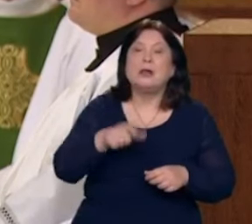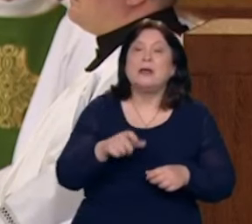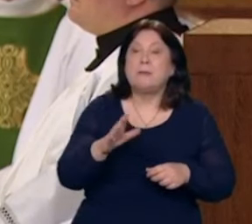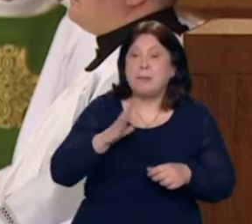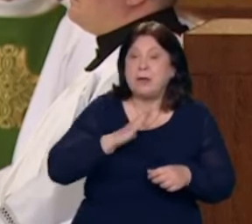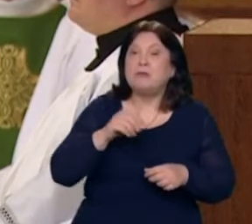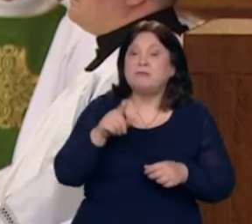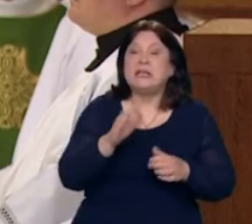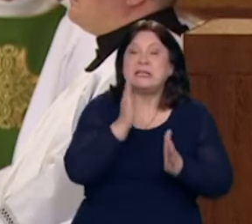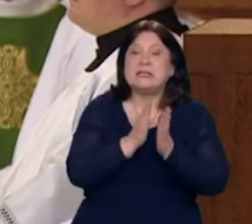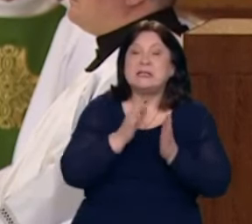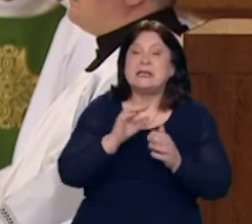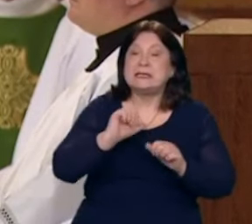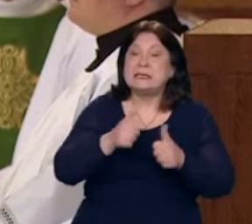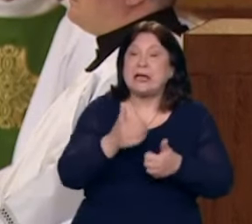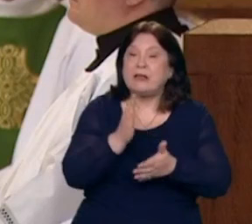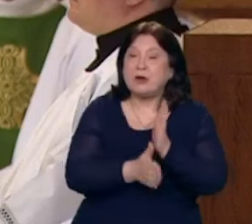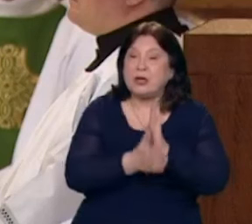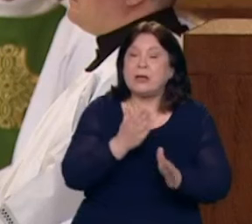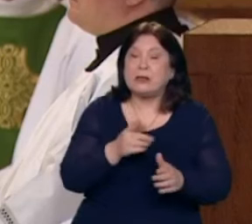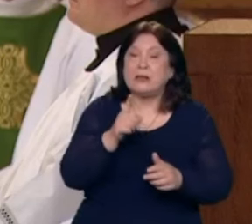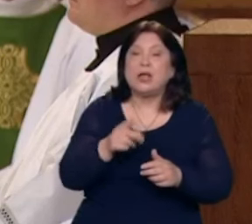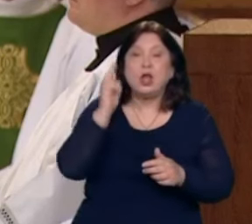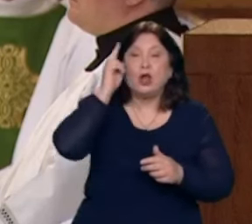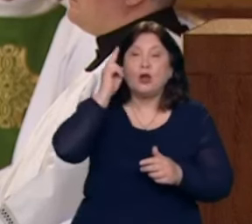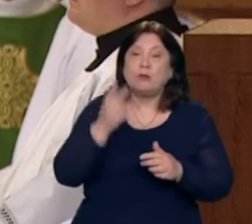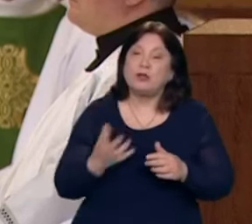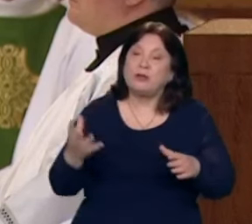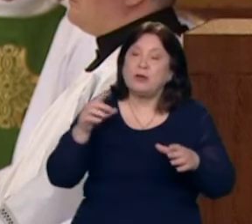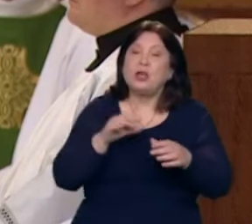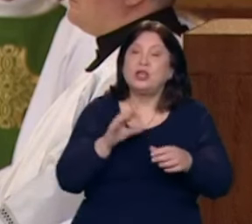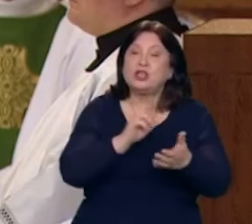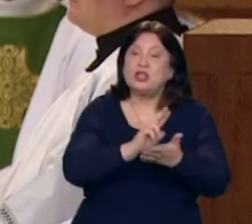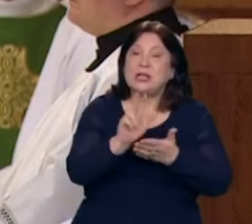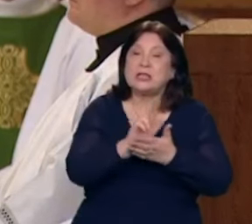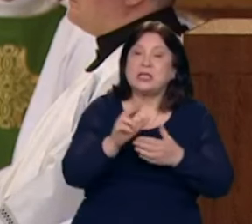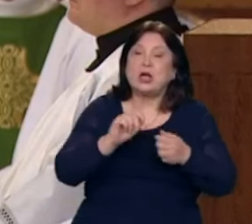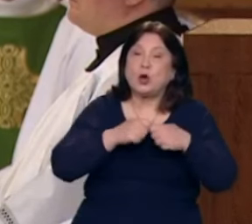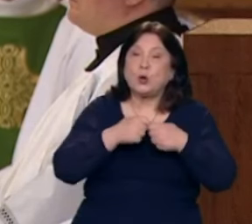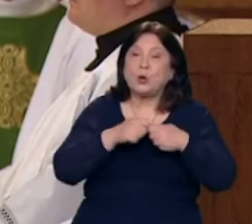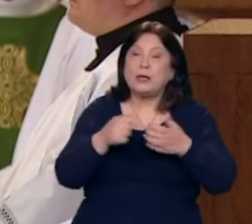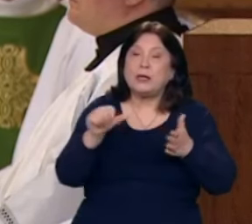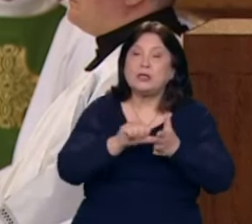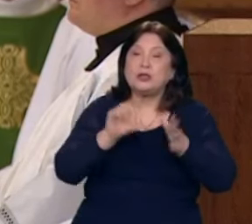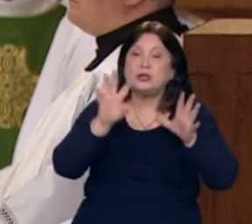wojennego wprowadzonego przez komunistów 13 grudnia